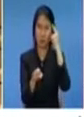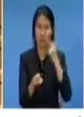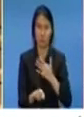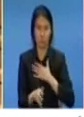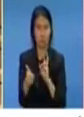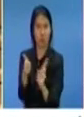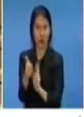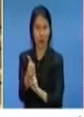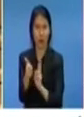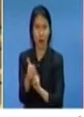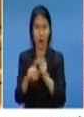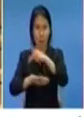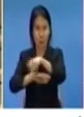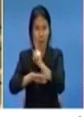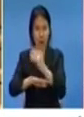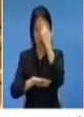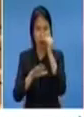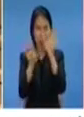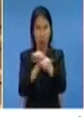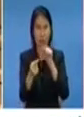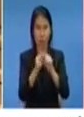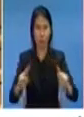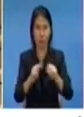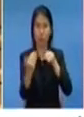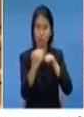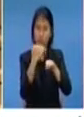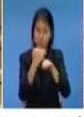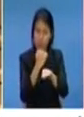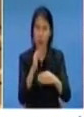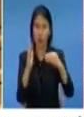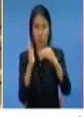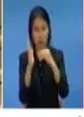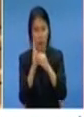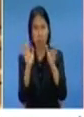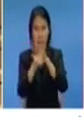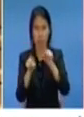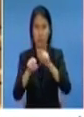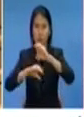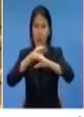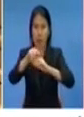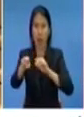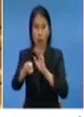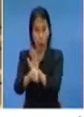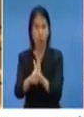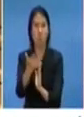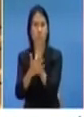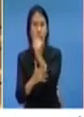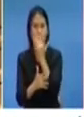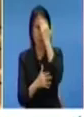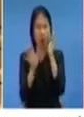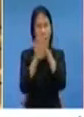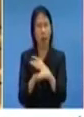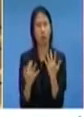านอยู่ในเรื่องPublic Eyeกรุงเทพมหานครไปใช้แล้วครับเราไม่รออะไรทั้งสิ้